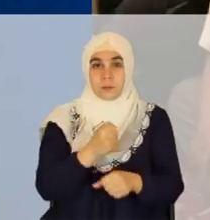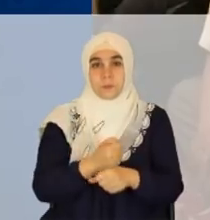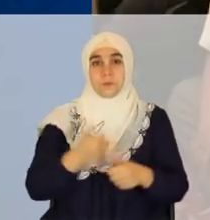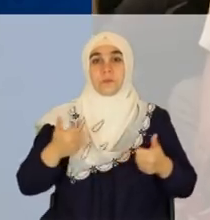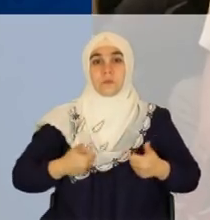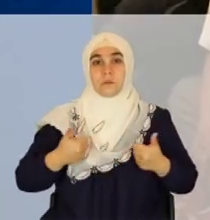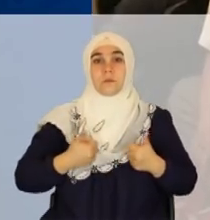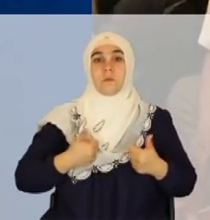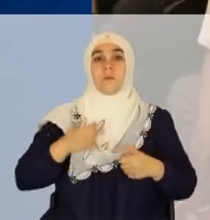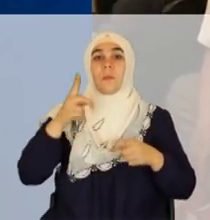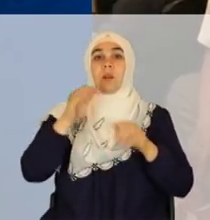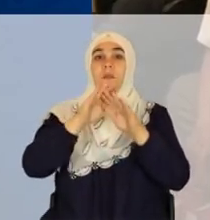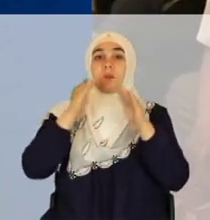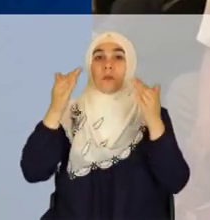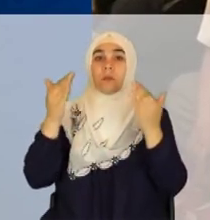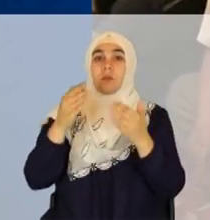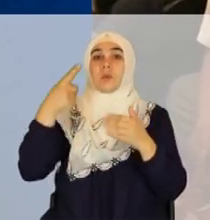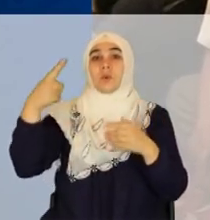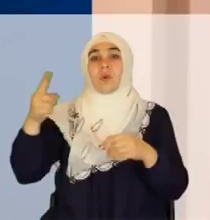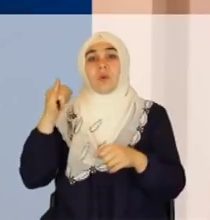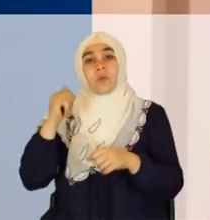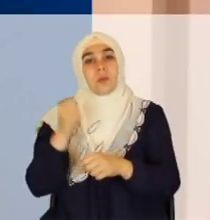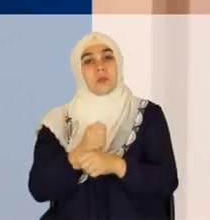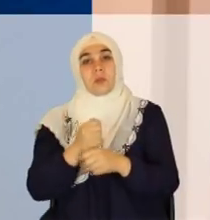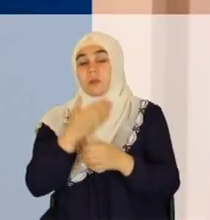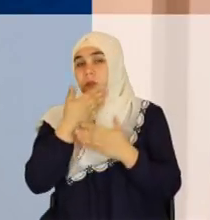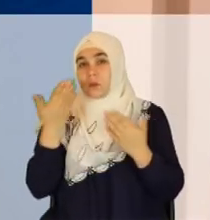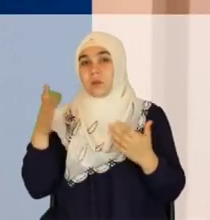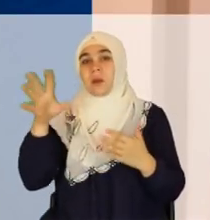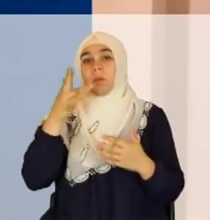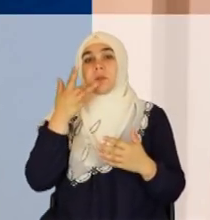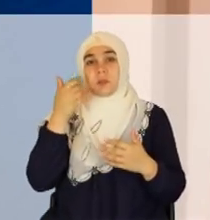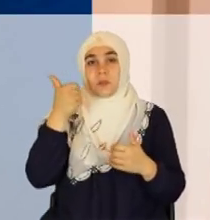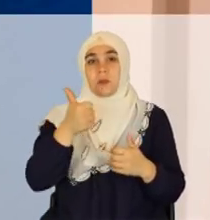nimaga qorong'i hajga borib kelib, yana buringa ishini qilib yuribdi degan gap qolmaydi.